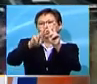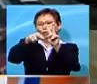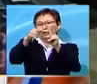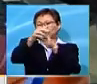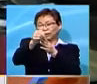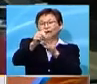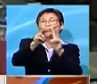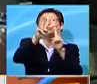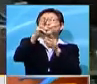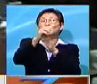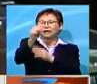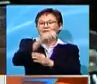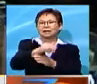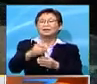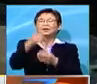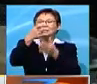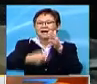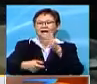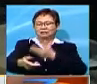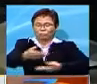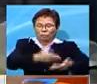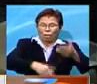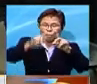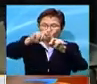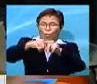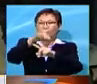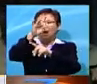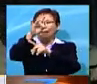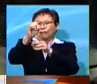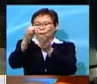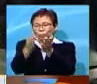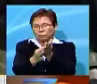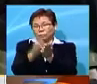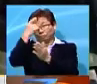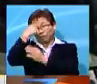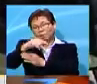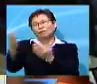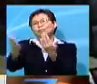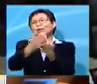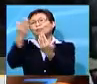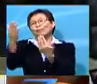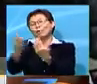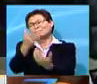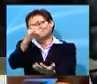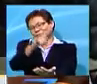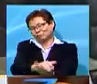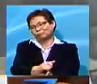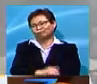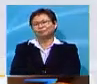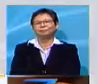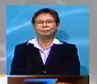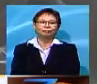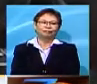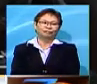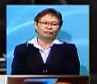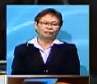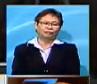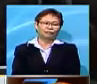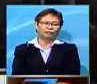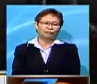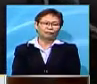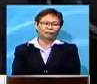RM2 serta caj transaksi bulanan sebanyak 80 sen bagi kemudahan berkenaan.